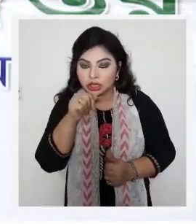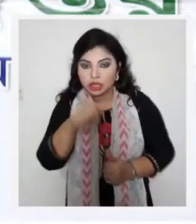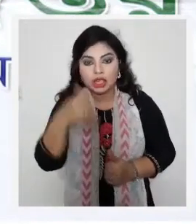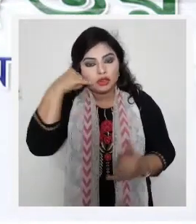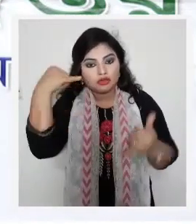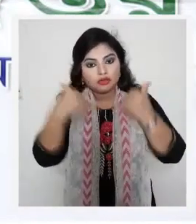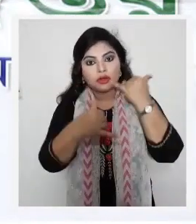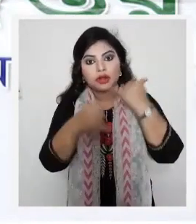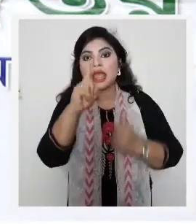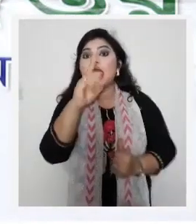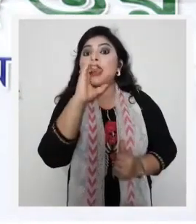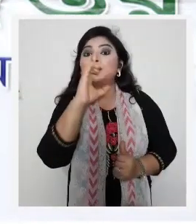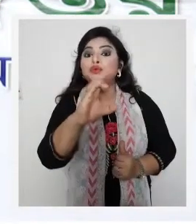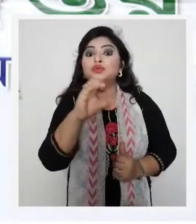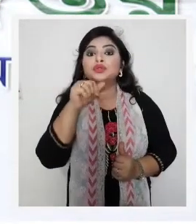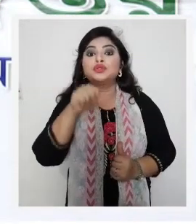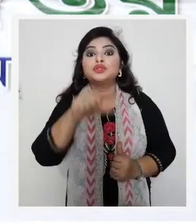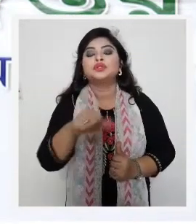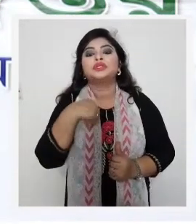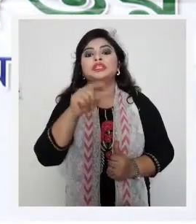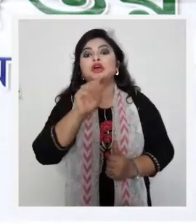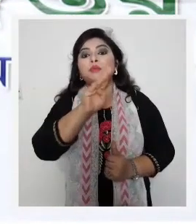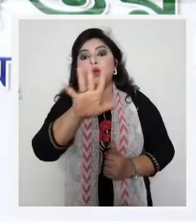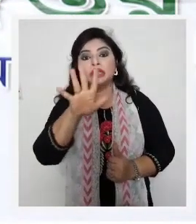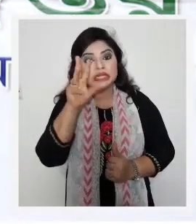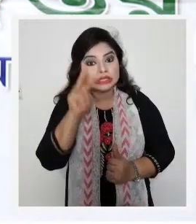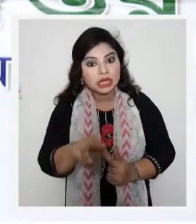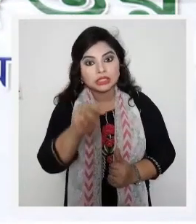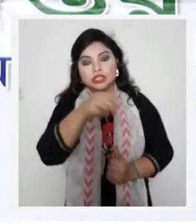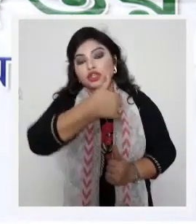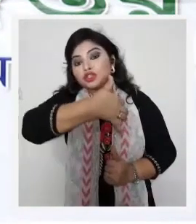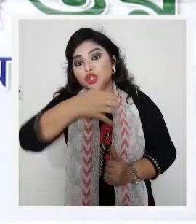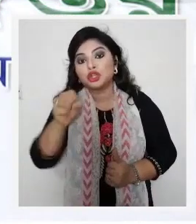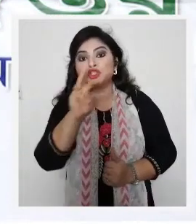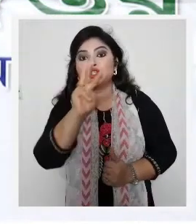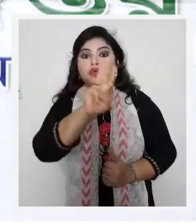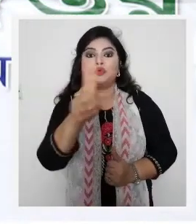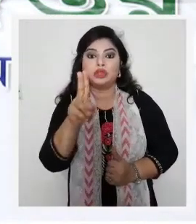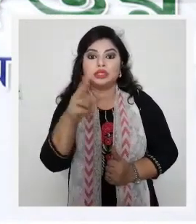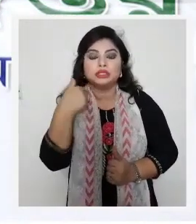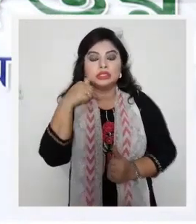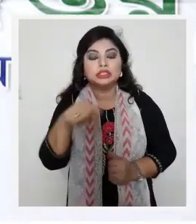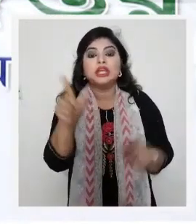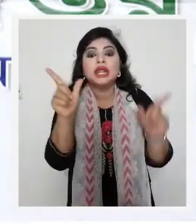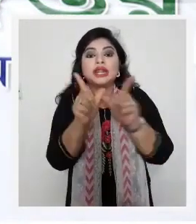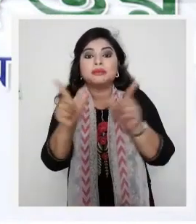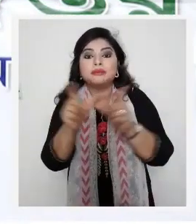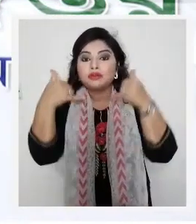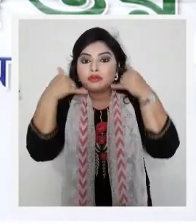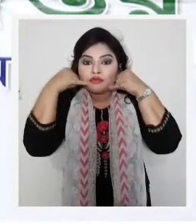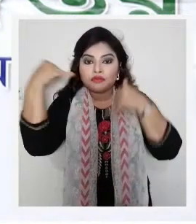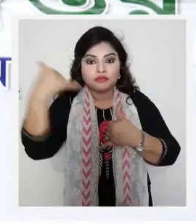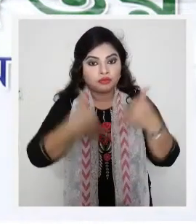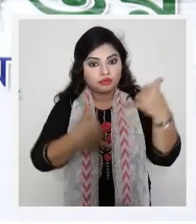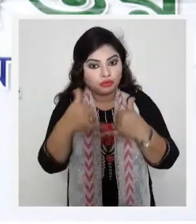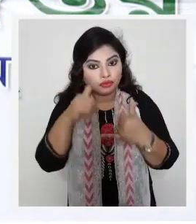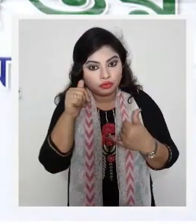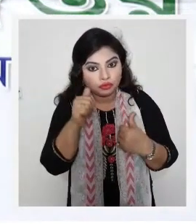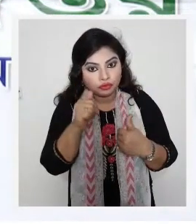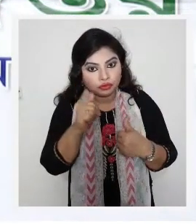24 ঘন্টায় ফোন কল গ্রহণ করা হয়েছে 1,75,314টি। এ পর্যন্ত ফোন কল গ্রহণ করা হয়েছে